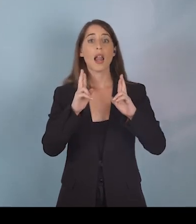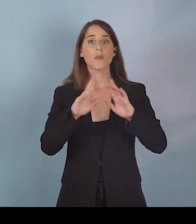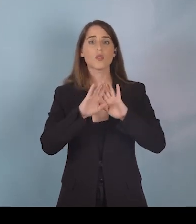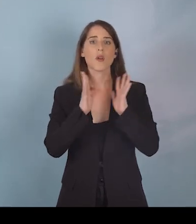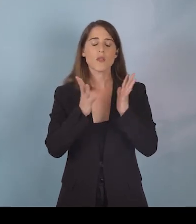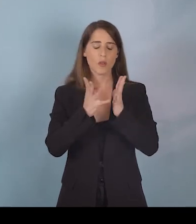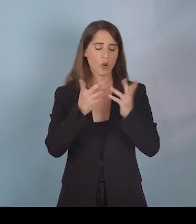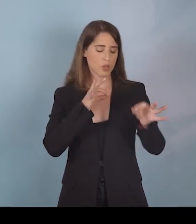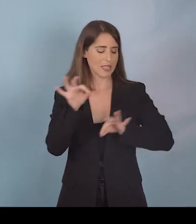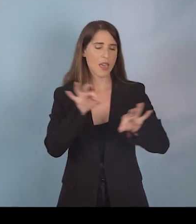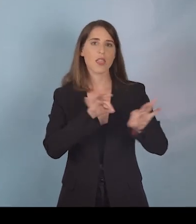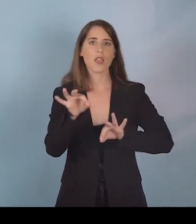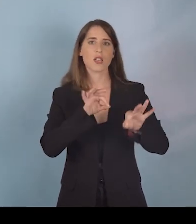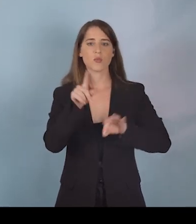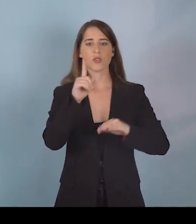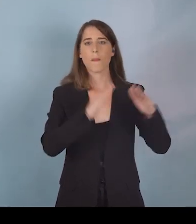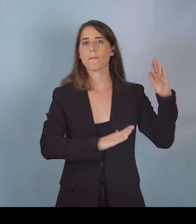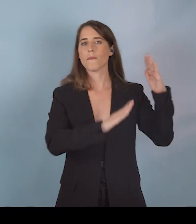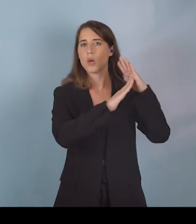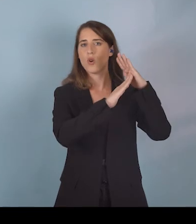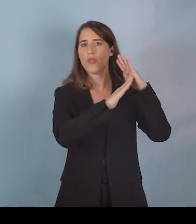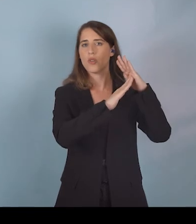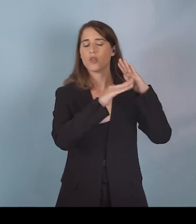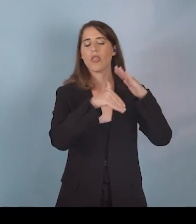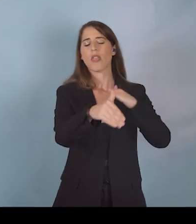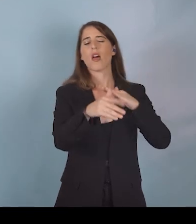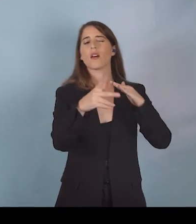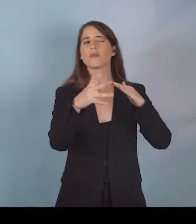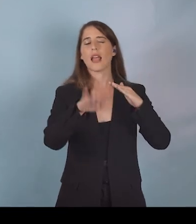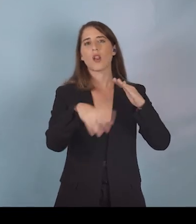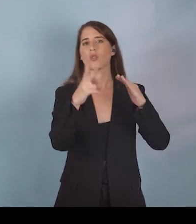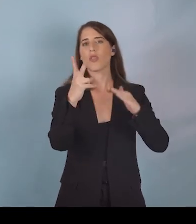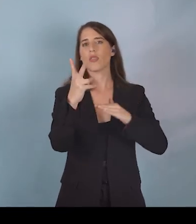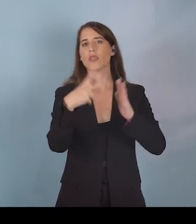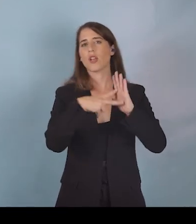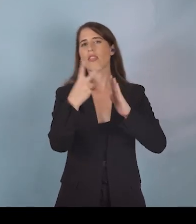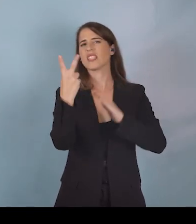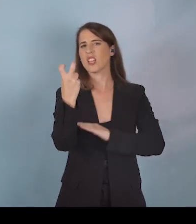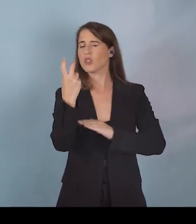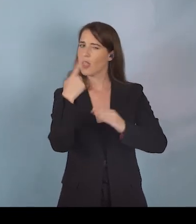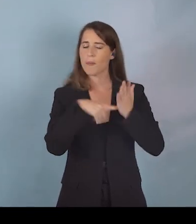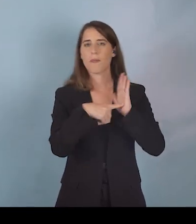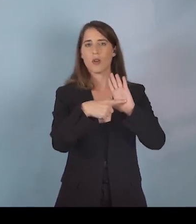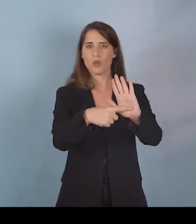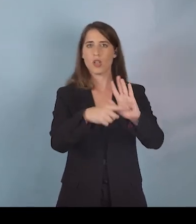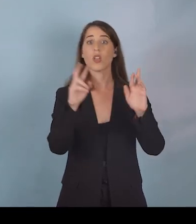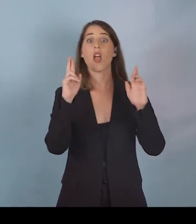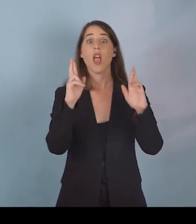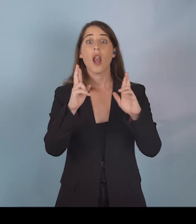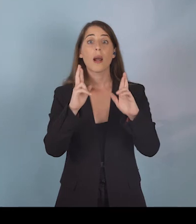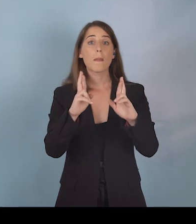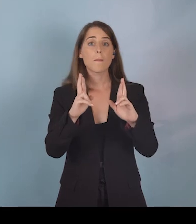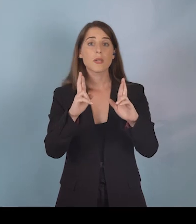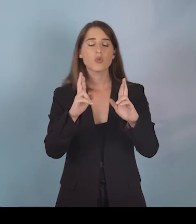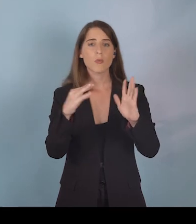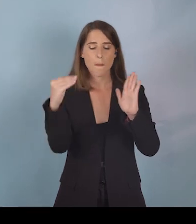αλληλεγγύης μέσω αυτού του προγράμματος. Να ελπίζουμε ότι η στρατηγική την οποία η Πρόεδρος